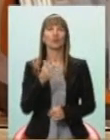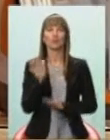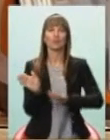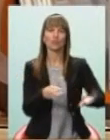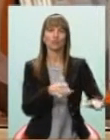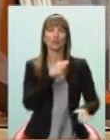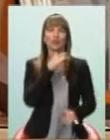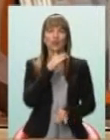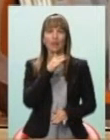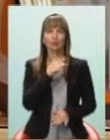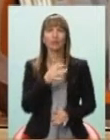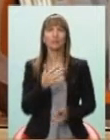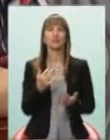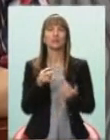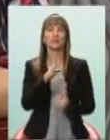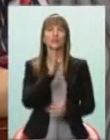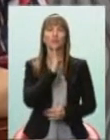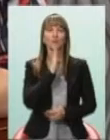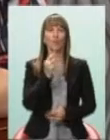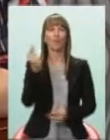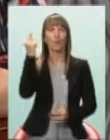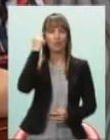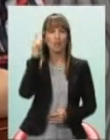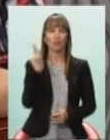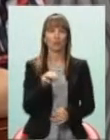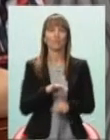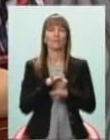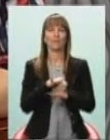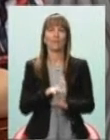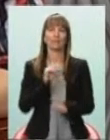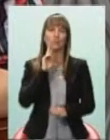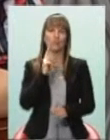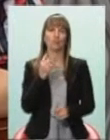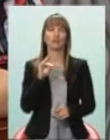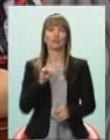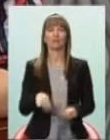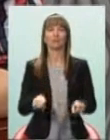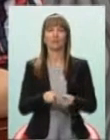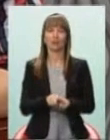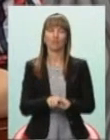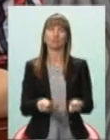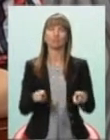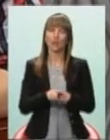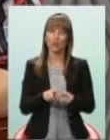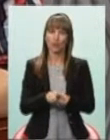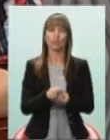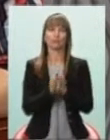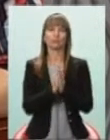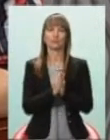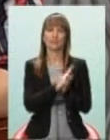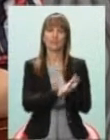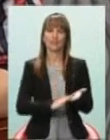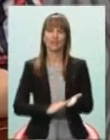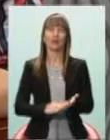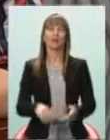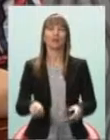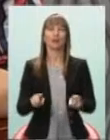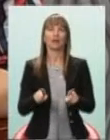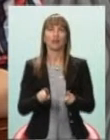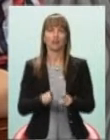оскільки та дівчинка, вона зрозуміла, що вела себе неправильно, і таким чином вона все одно попрохала вибачення. Тож, рано чи пізно, але